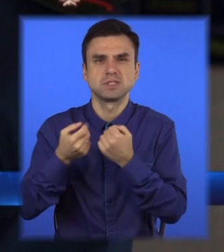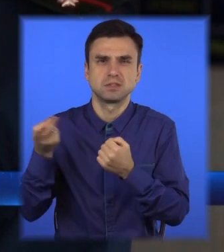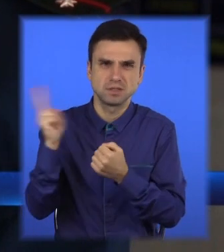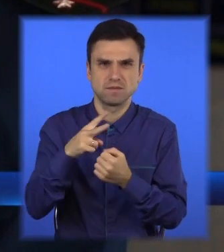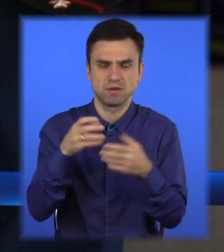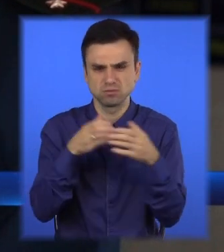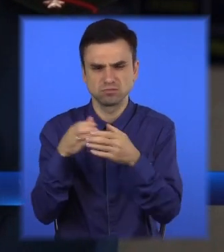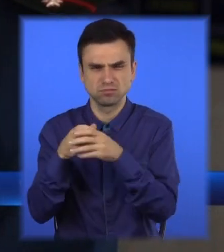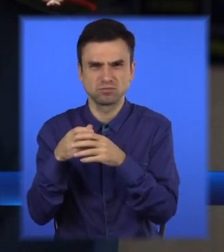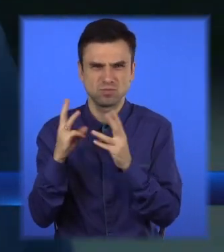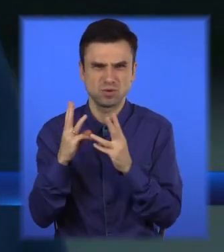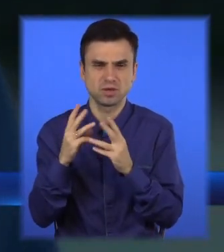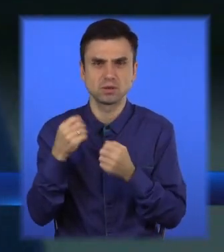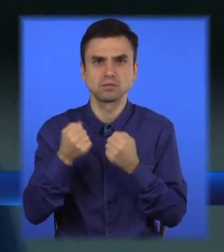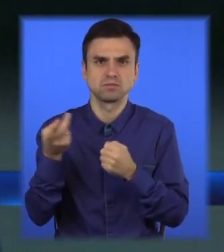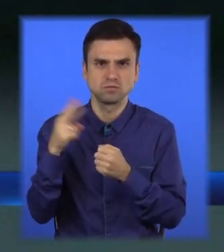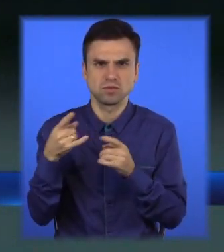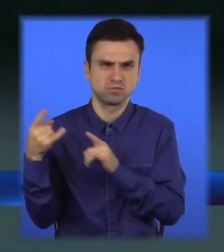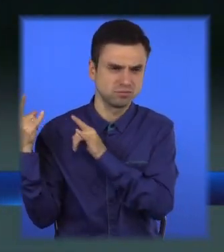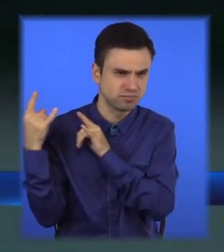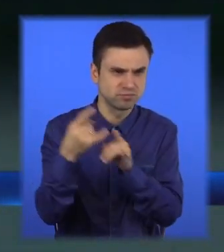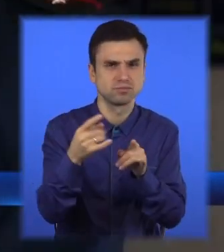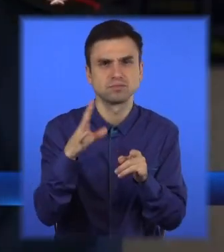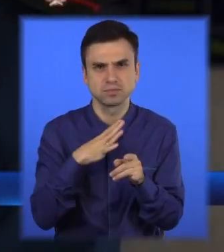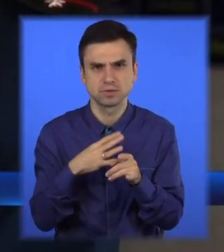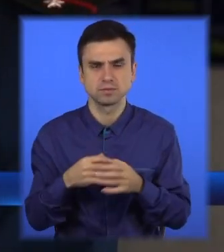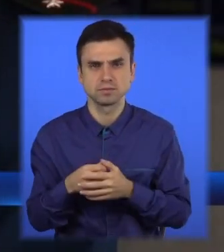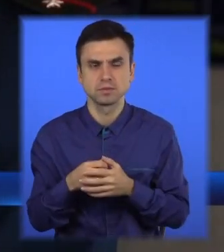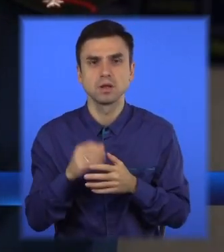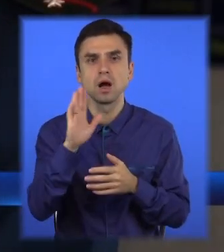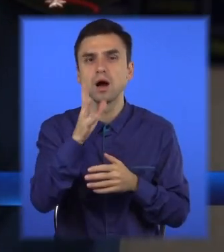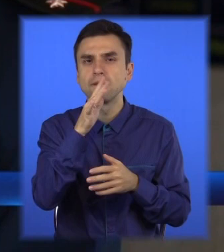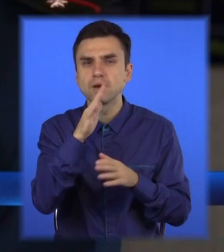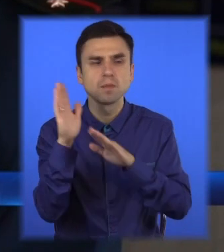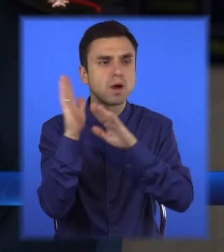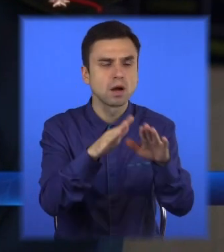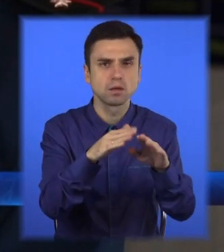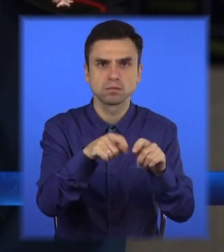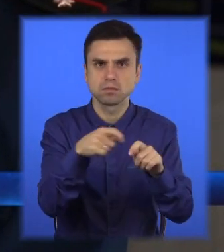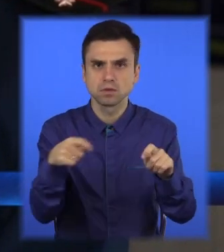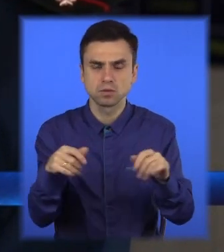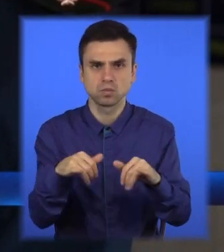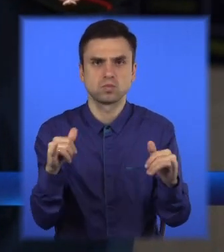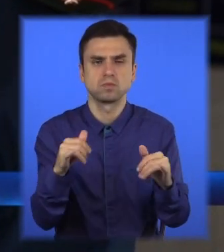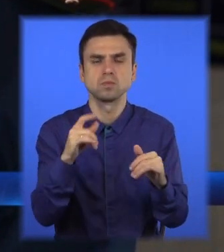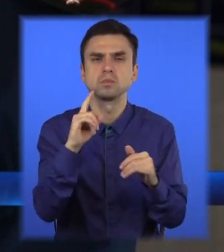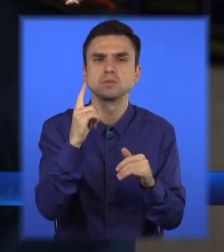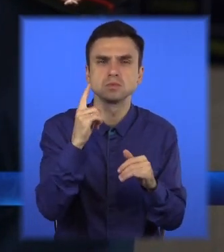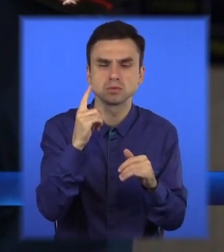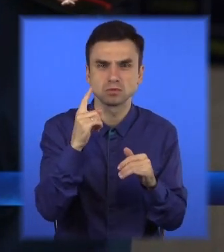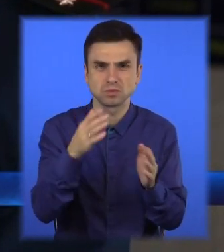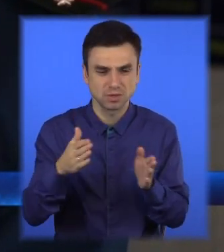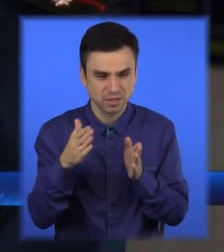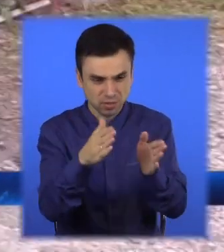двох пожежних автоцистернах. Час слідування до місця події збільшився в результаті того, що один з проїздів